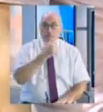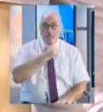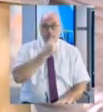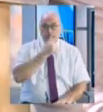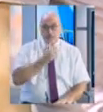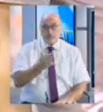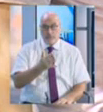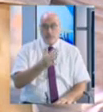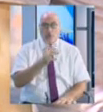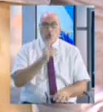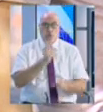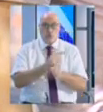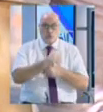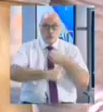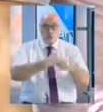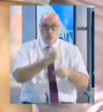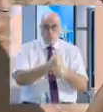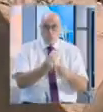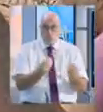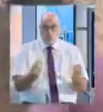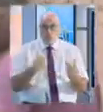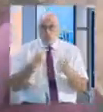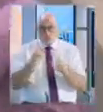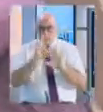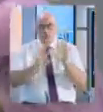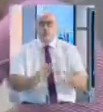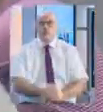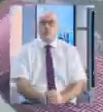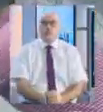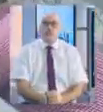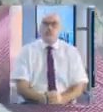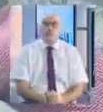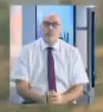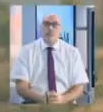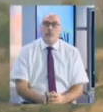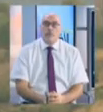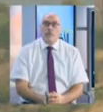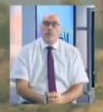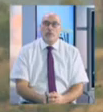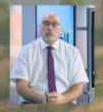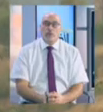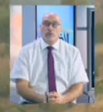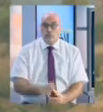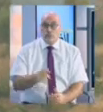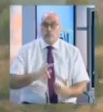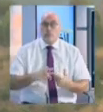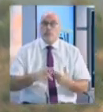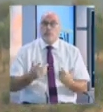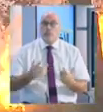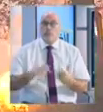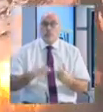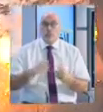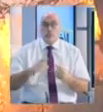هو متحكم في وضعيته، ليست حرجة. من عاشوا حرائق عشية أمس لم يتخلصوا بعد من